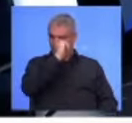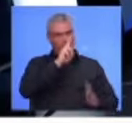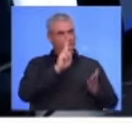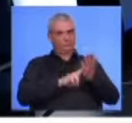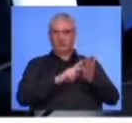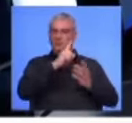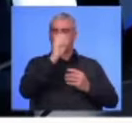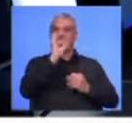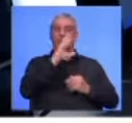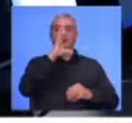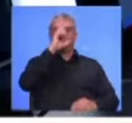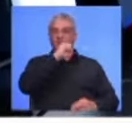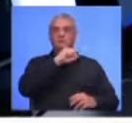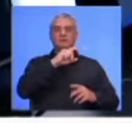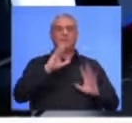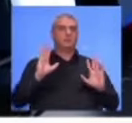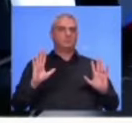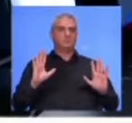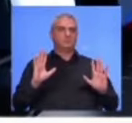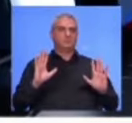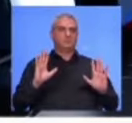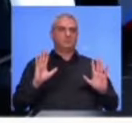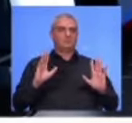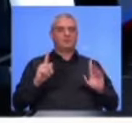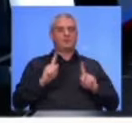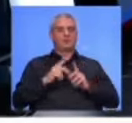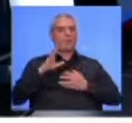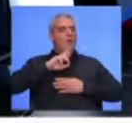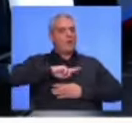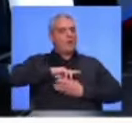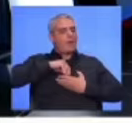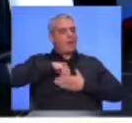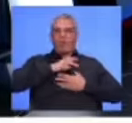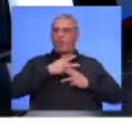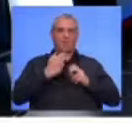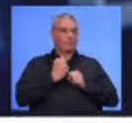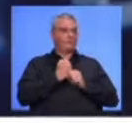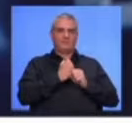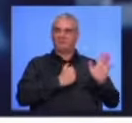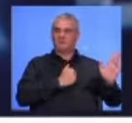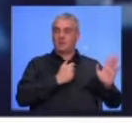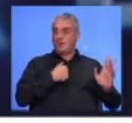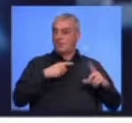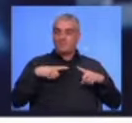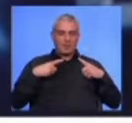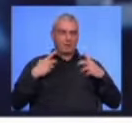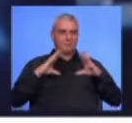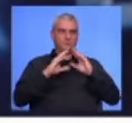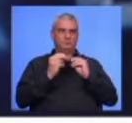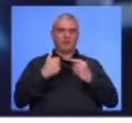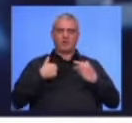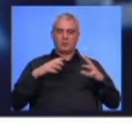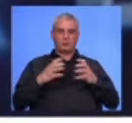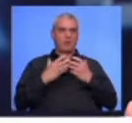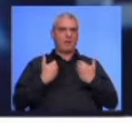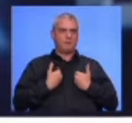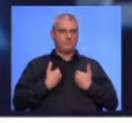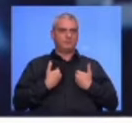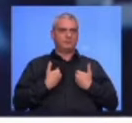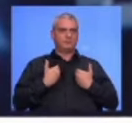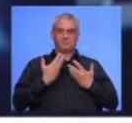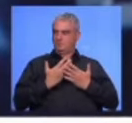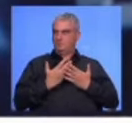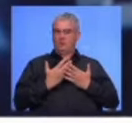התפיסה, הקונספציה של ההכלה היא לא רק בתחום המבצעי. נכון. היא בחיים שלנו בכלל. אנחנו עם שאיבד